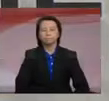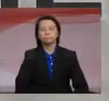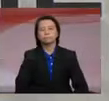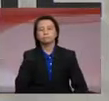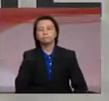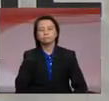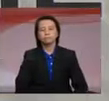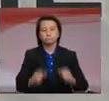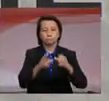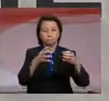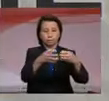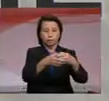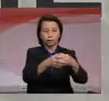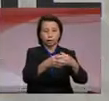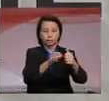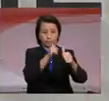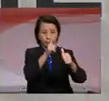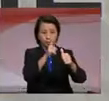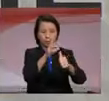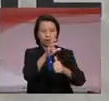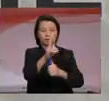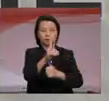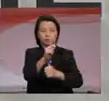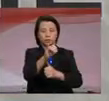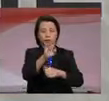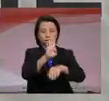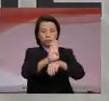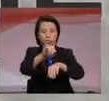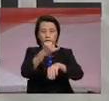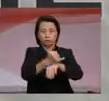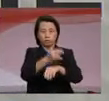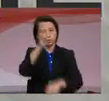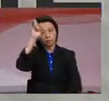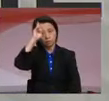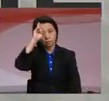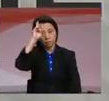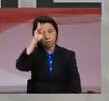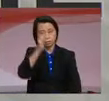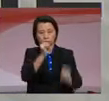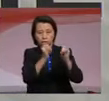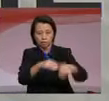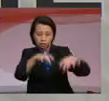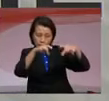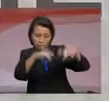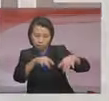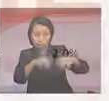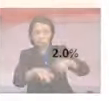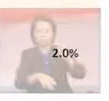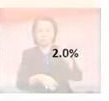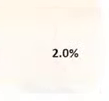2020. Kluster yang pertama ialah depo tahanan imigresen Bukit Jalil, kekal individu yang disaring